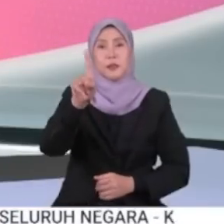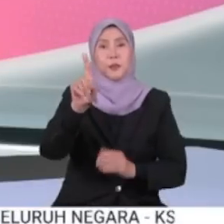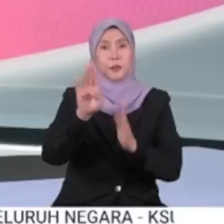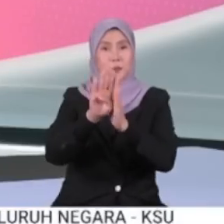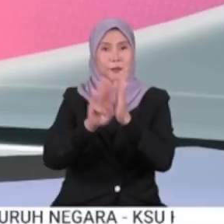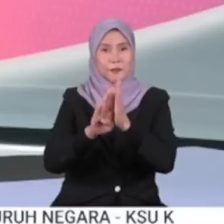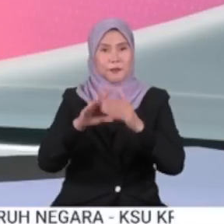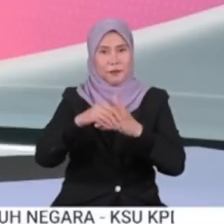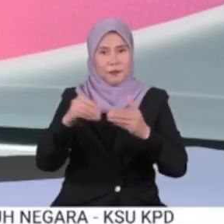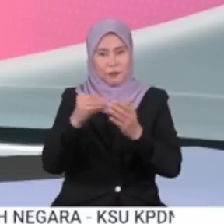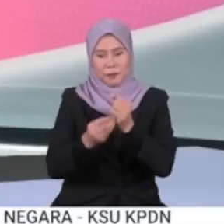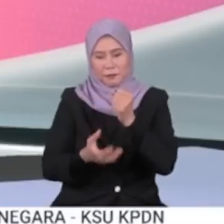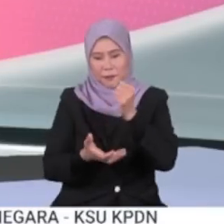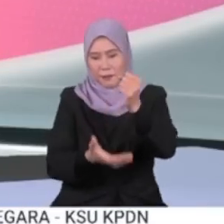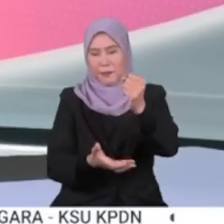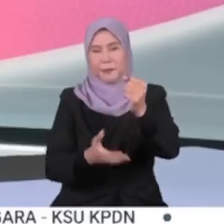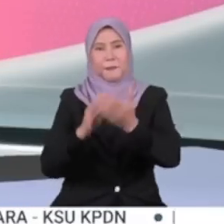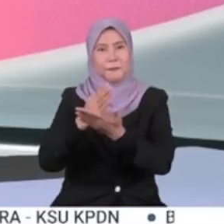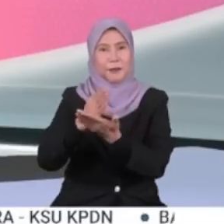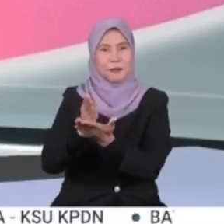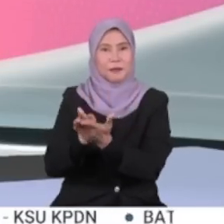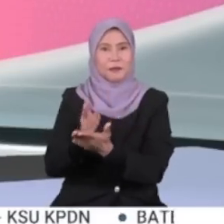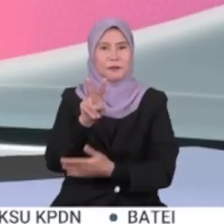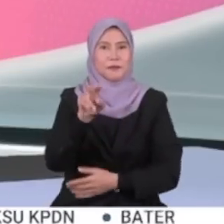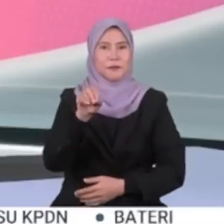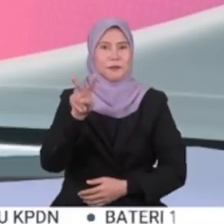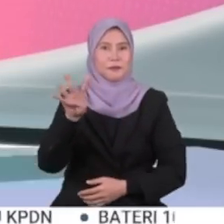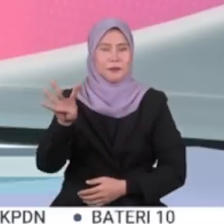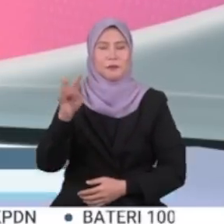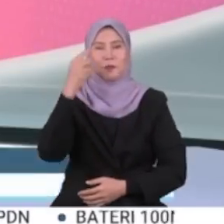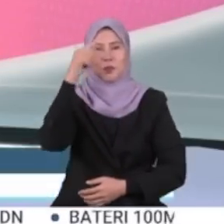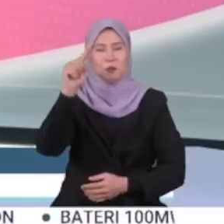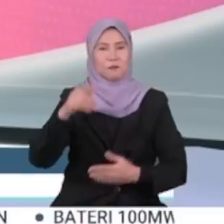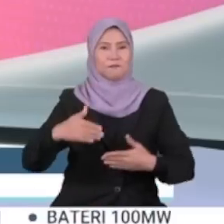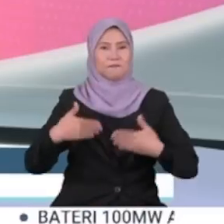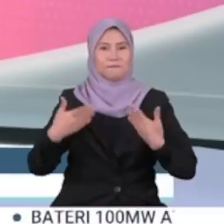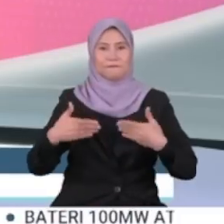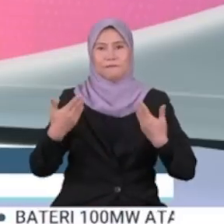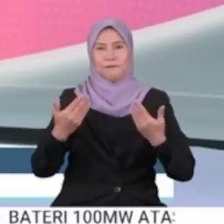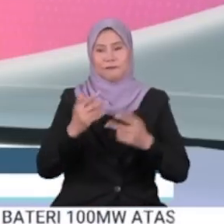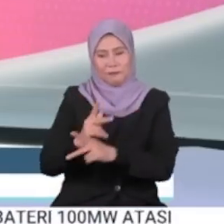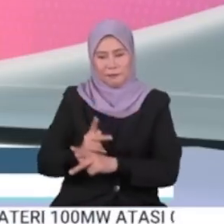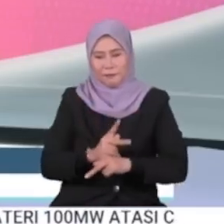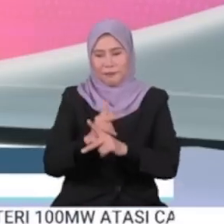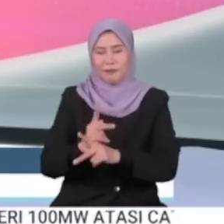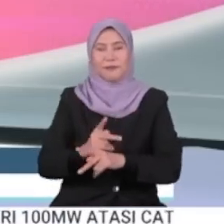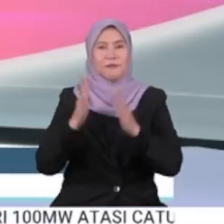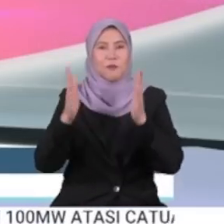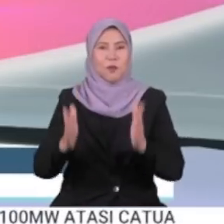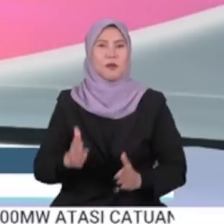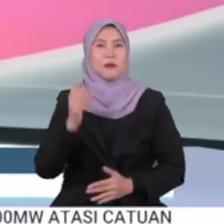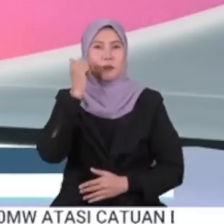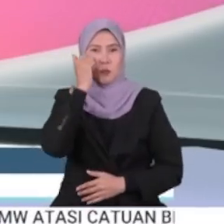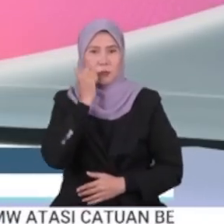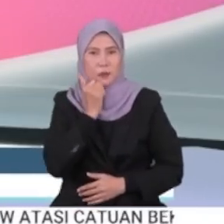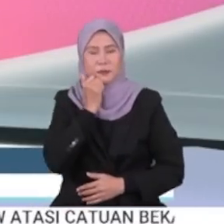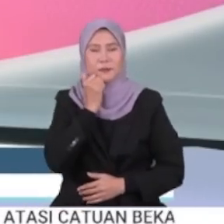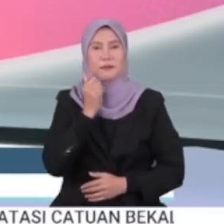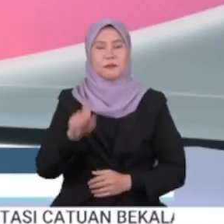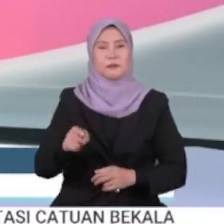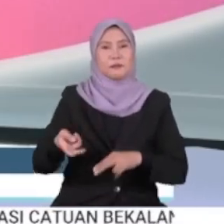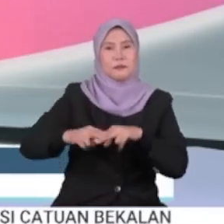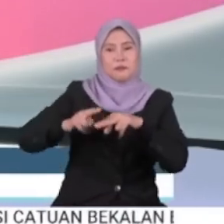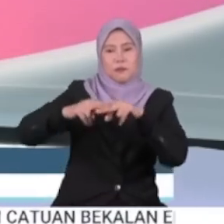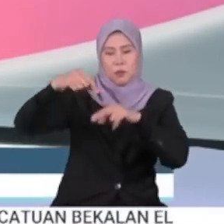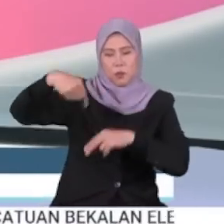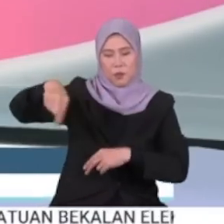RM1 bilion diperuntukkan melalui belanjawan 2024 bagi melindungi kesejahteraan warga emas. Peruntukan itu dilihat dapat meningkatkan lagi kualiti